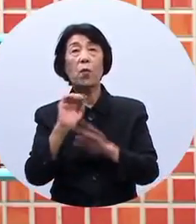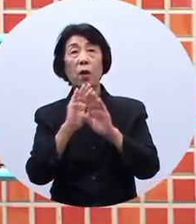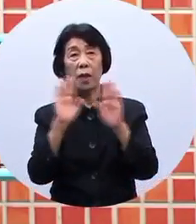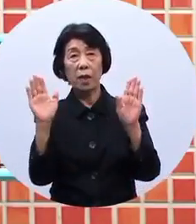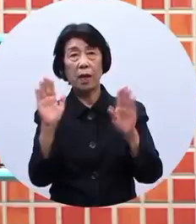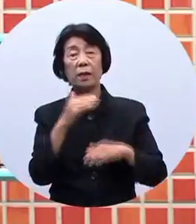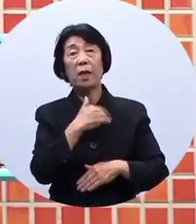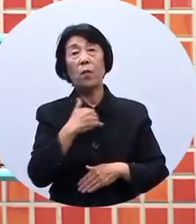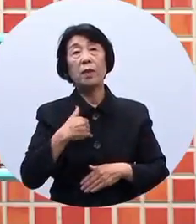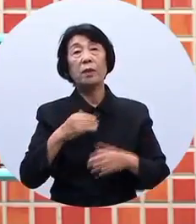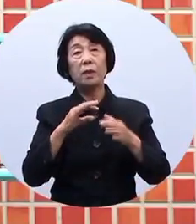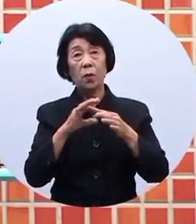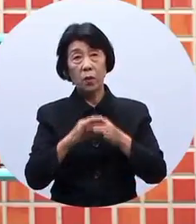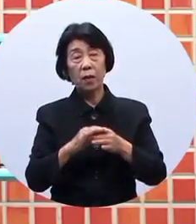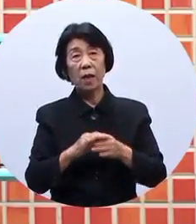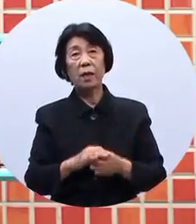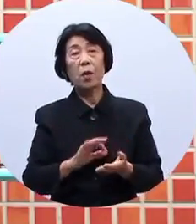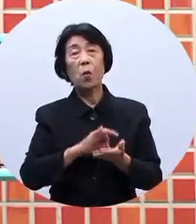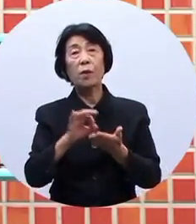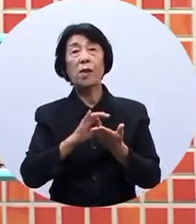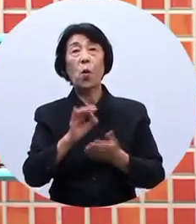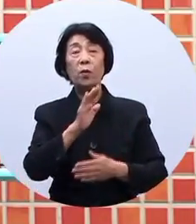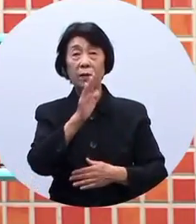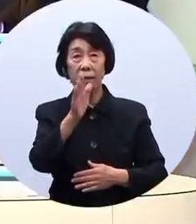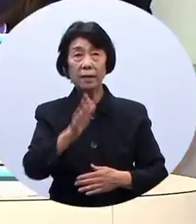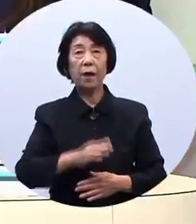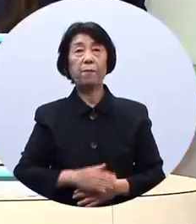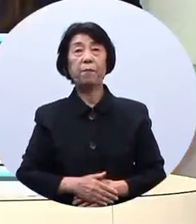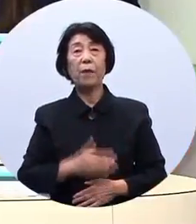座も行っていますので、どうぞご利用ください。